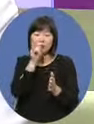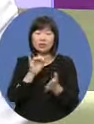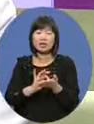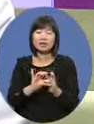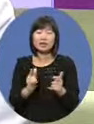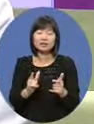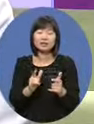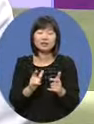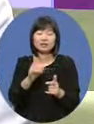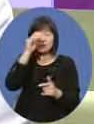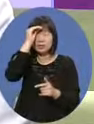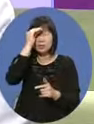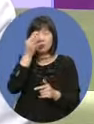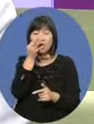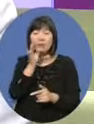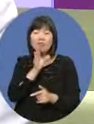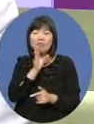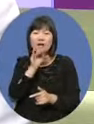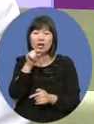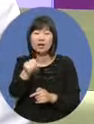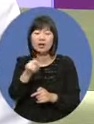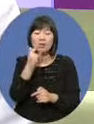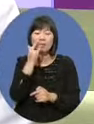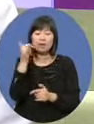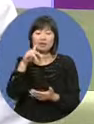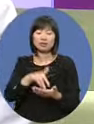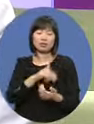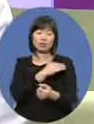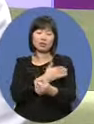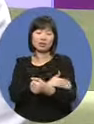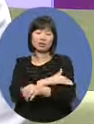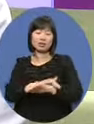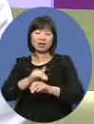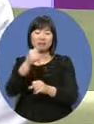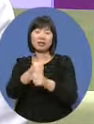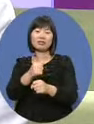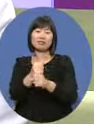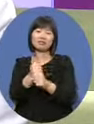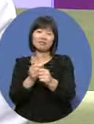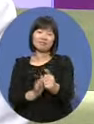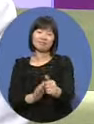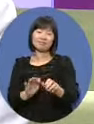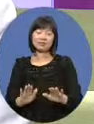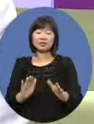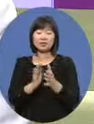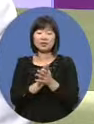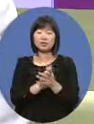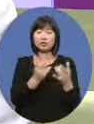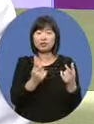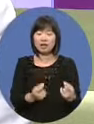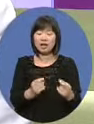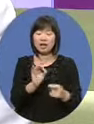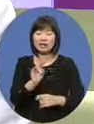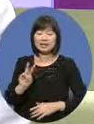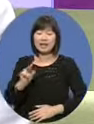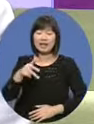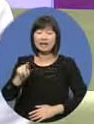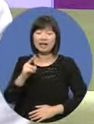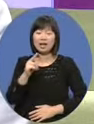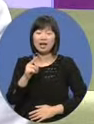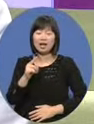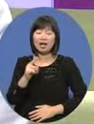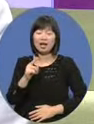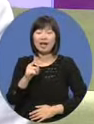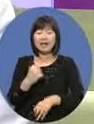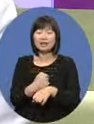본을 자꾸 보여주시는 거. 그 다음에 두 번째로는요, 부모로서의 권위를 잘 만들어 가시는 게 필요합니다. 그러니까 친구같이 이렇게 야자 먹는 엄마는 별로 좋은